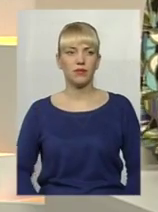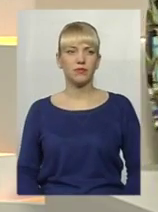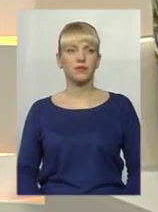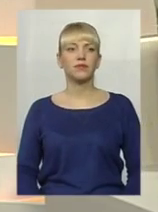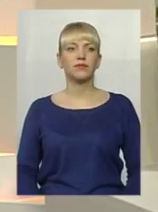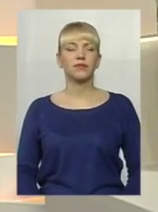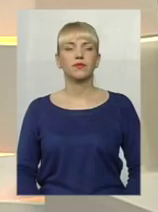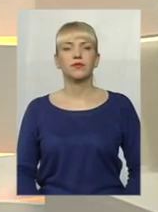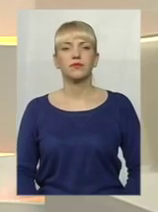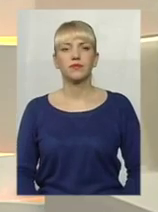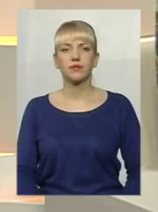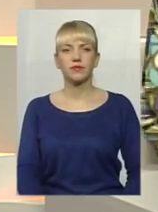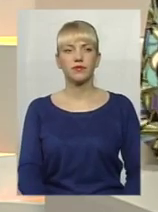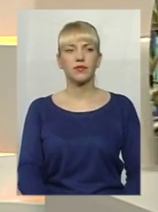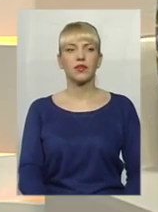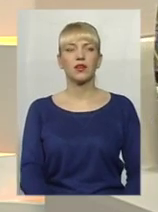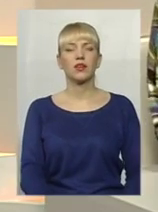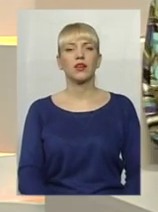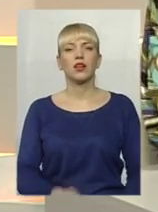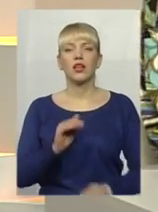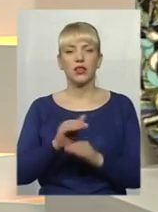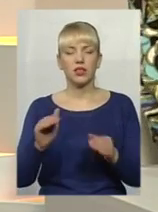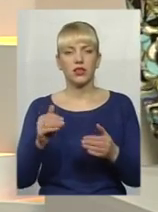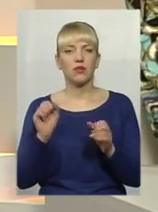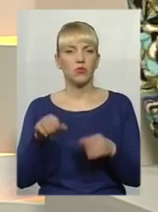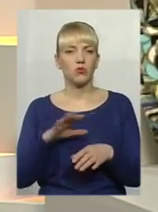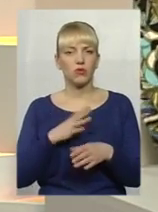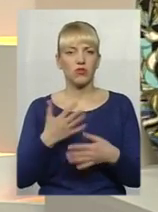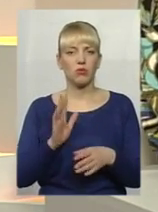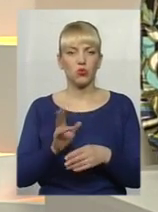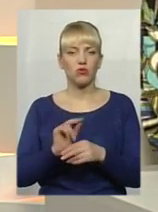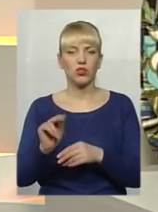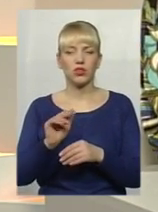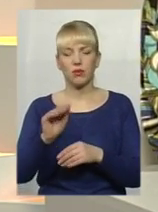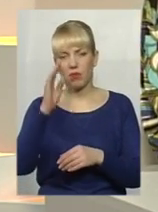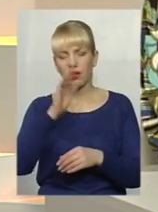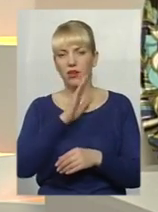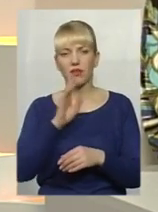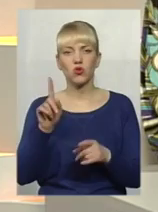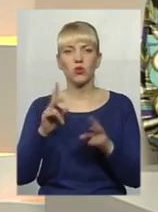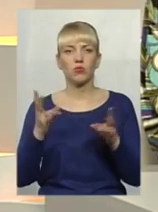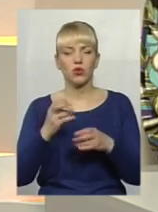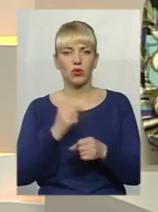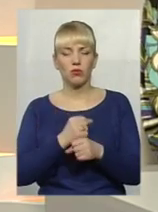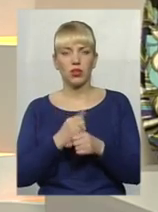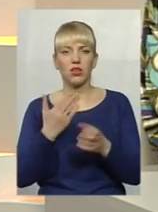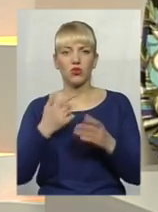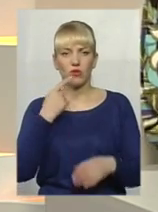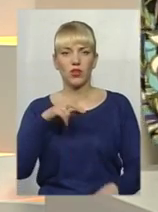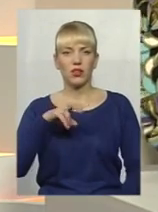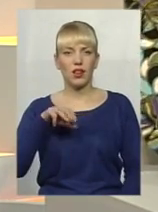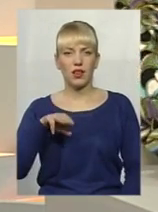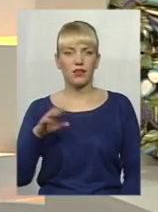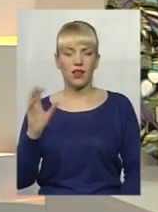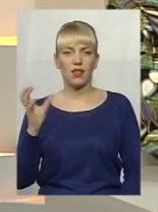Власне, діти вже, мабуть, будуть вчити батьків, що необхідно робити. Якщо говорити про LED-лампи загалом,